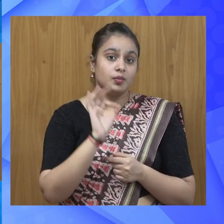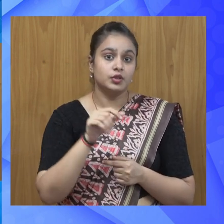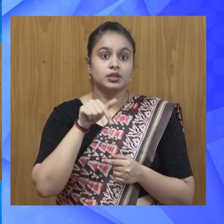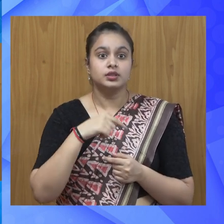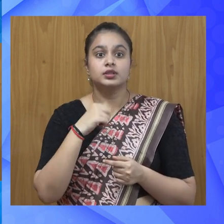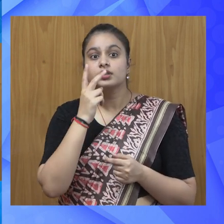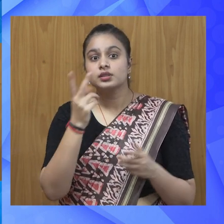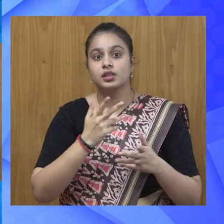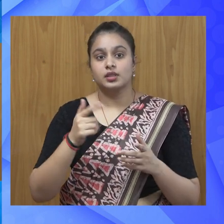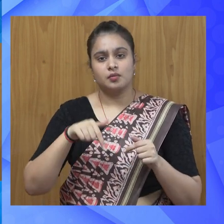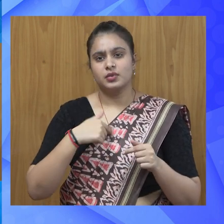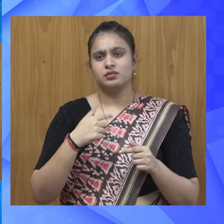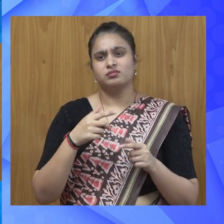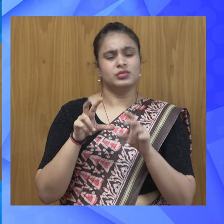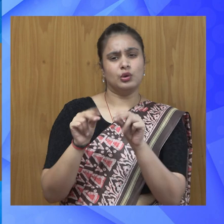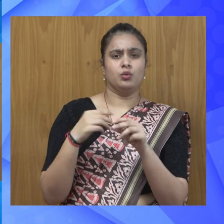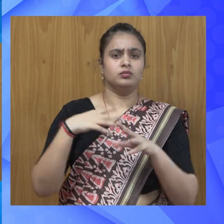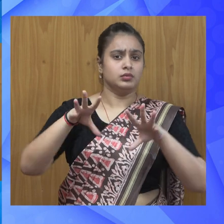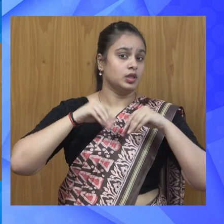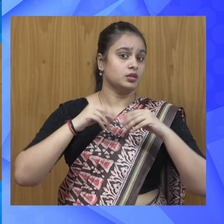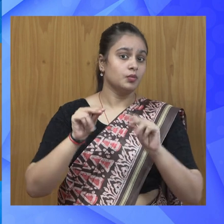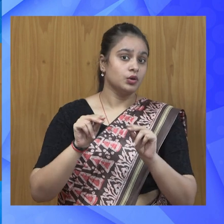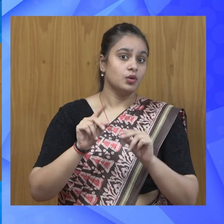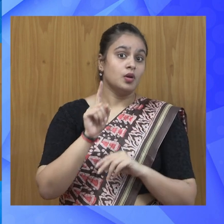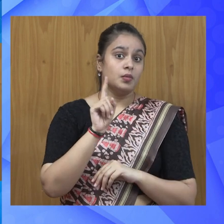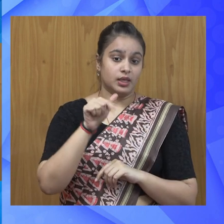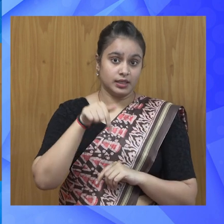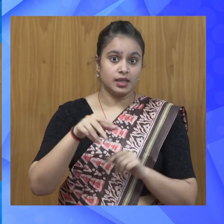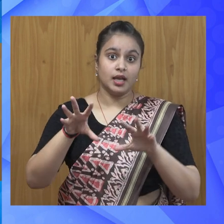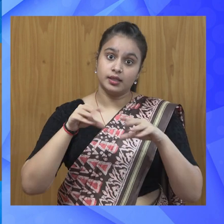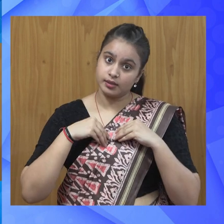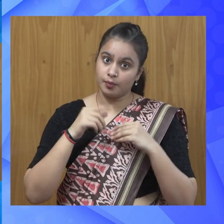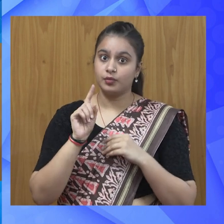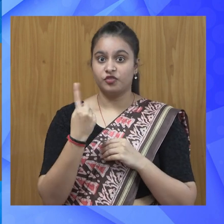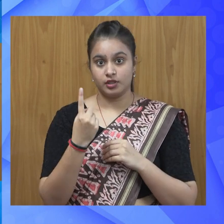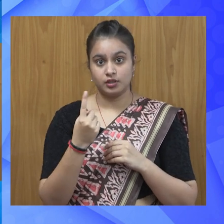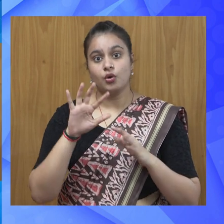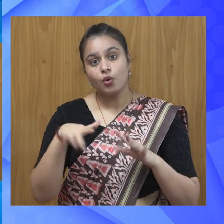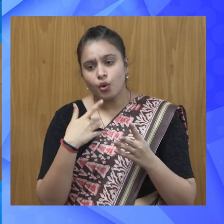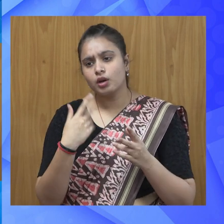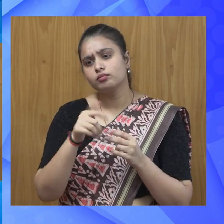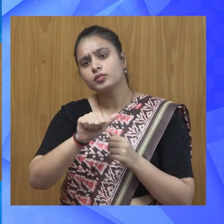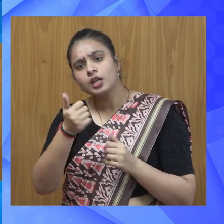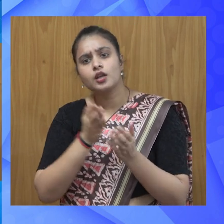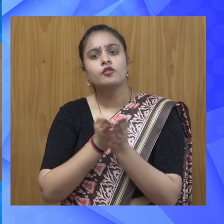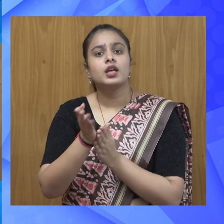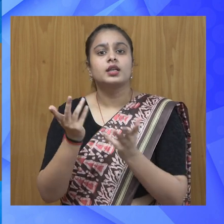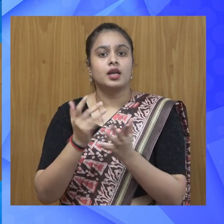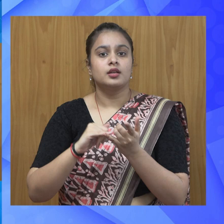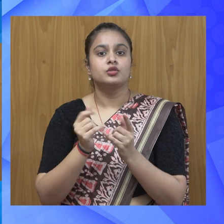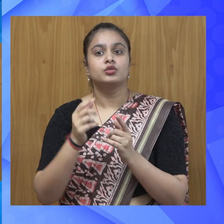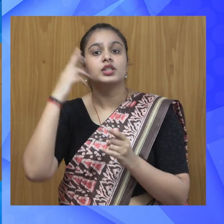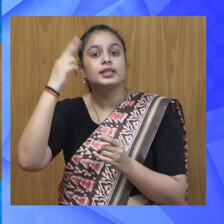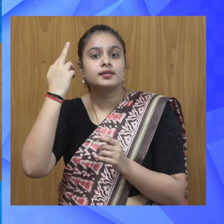रिकॉग्नाइज करना, अक्सर हम डिनाई करते हैं, हम एक्सेप्ट नहीं करते, तो ये पहला स्टेप है। फिर आप समझिए कि उसका सोर्स क्या हो सकता है, उसके उसका